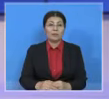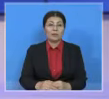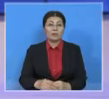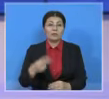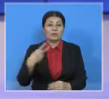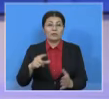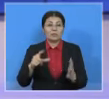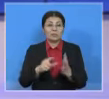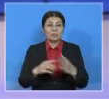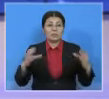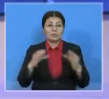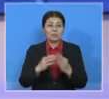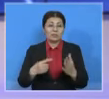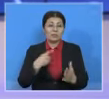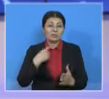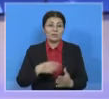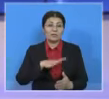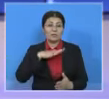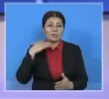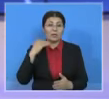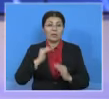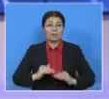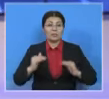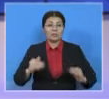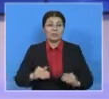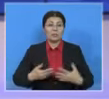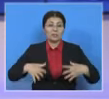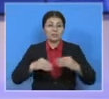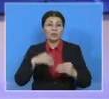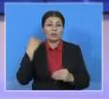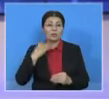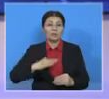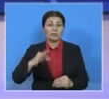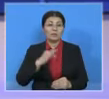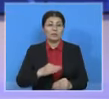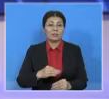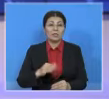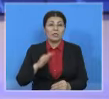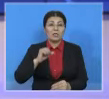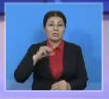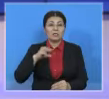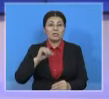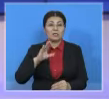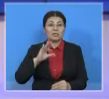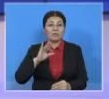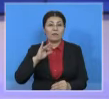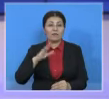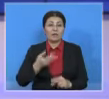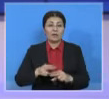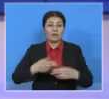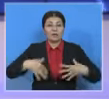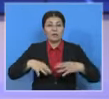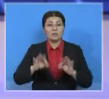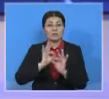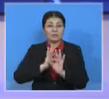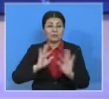А на 27-м участке проголосовала самая многодетная семья Актюбинской области – семья Житесовых. Этот референдум для семьи особенной,